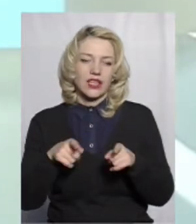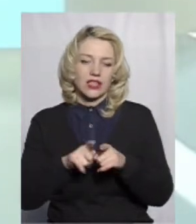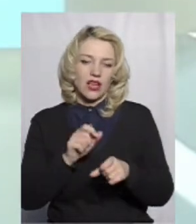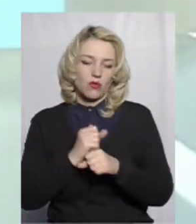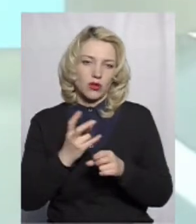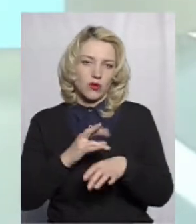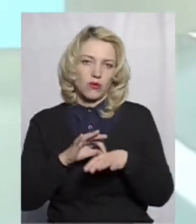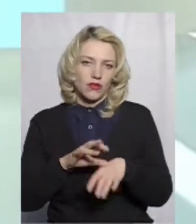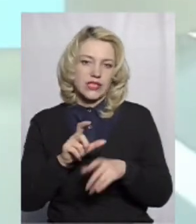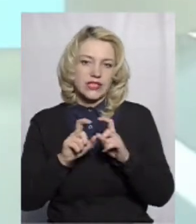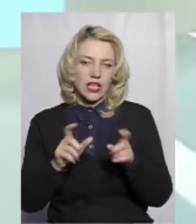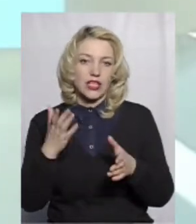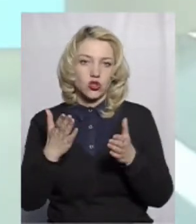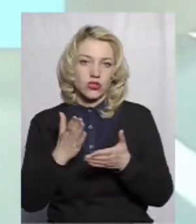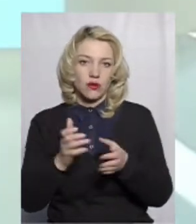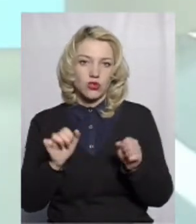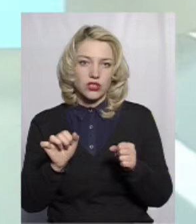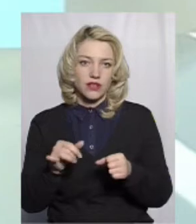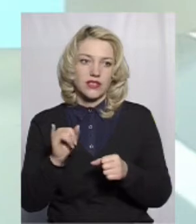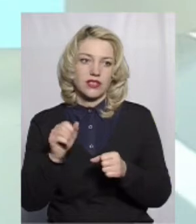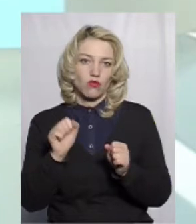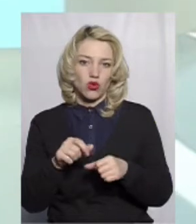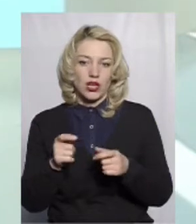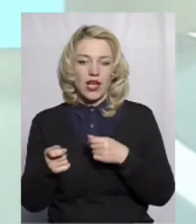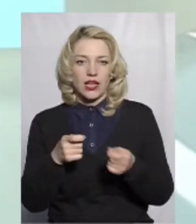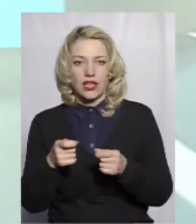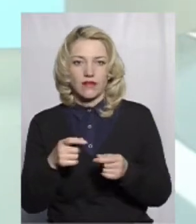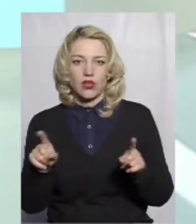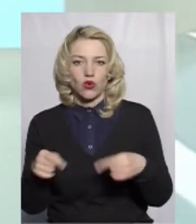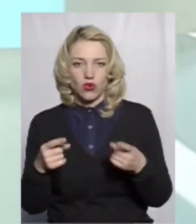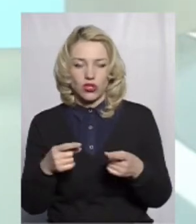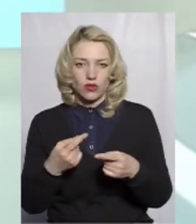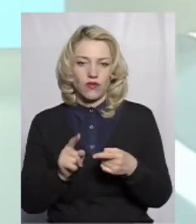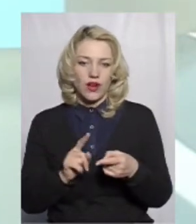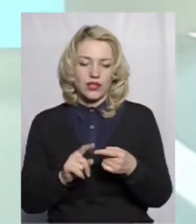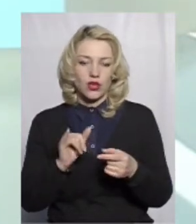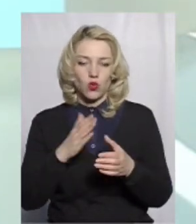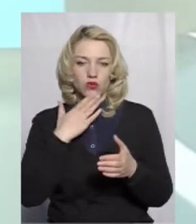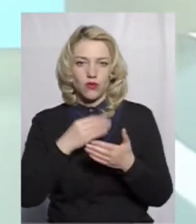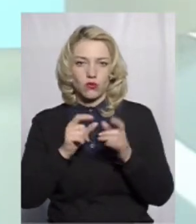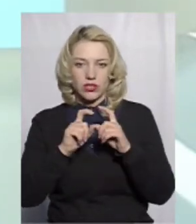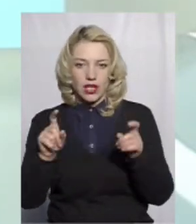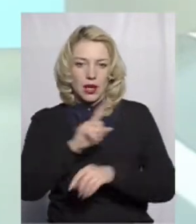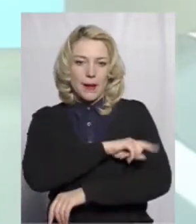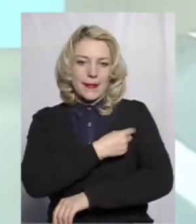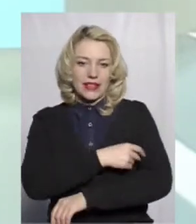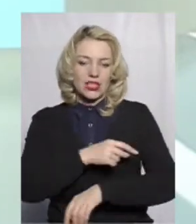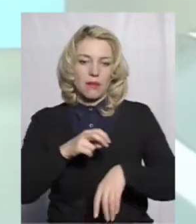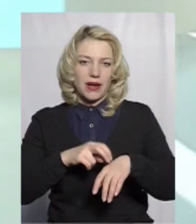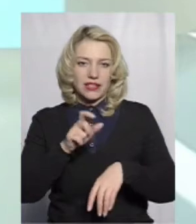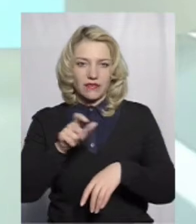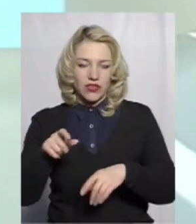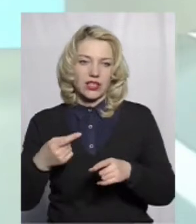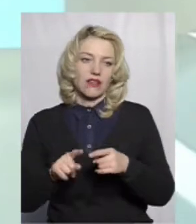у закладах. Якщо є можливість і може керівник організувати безпосередньо у закладі своїм медичним працівником, значить